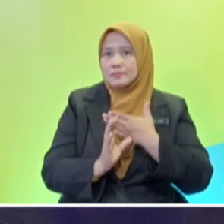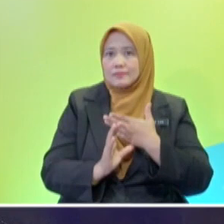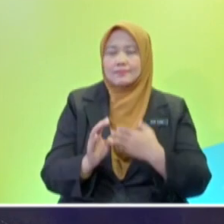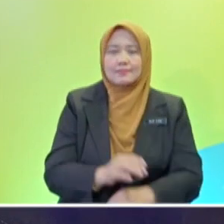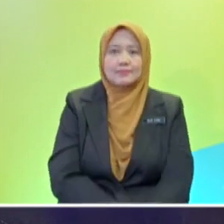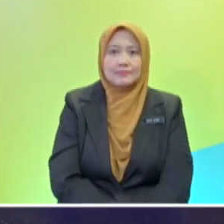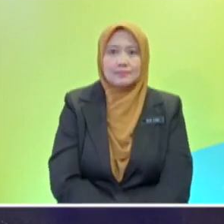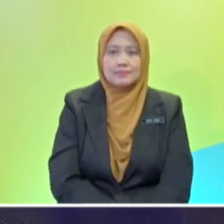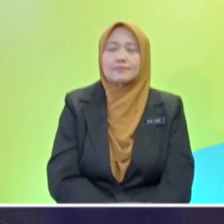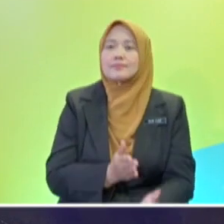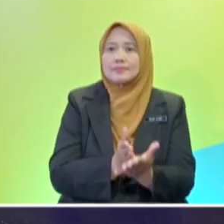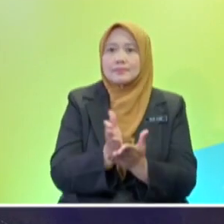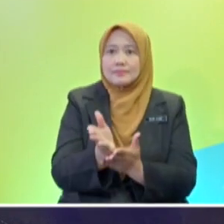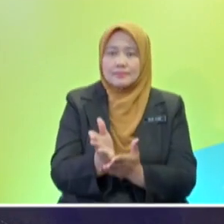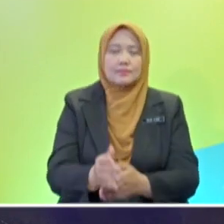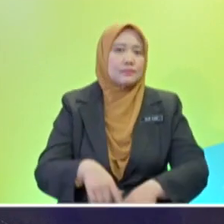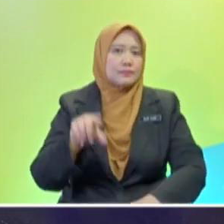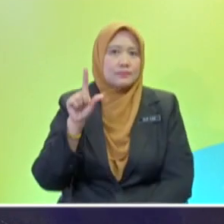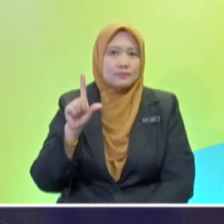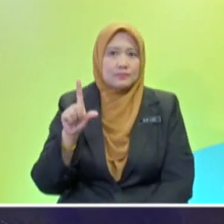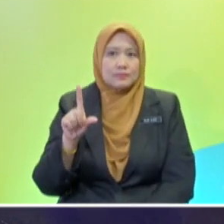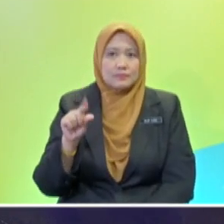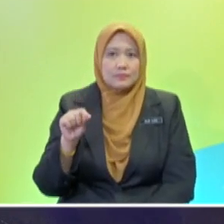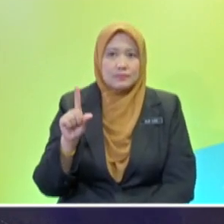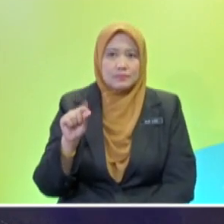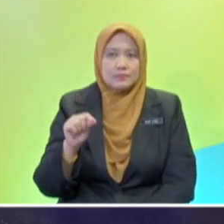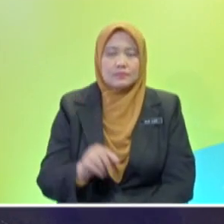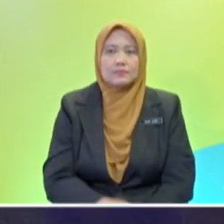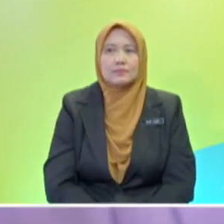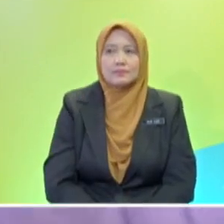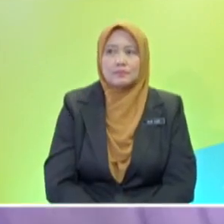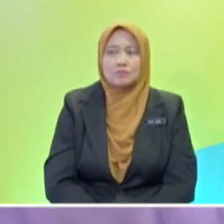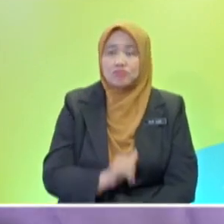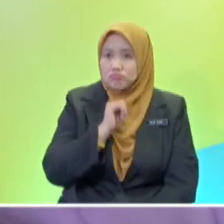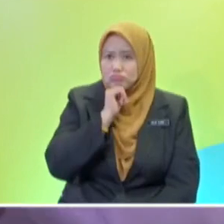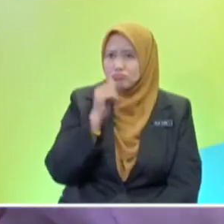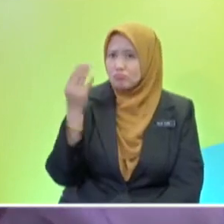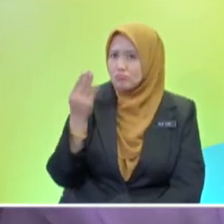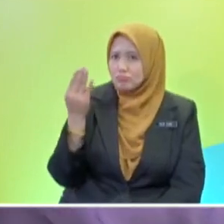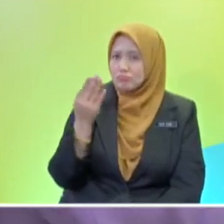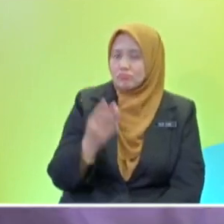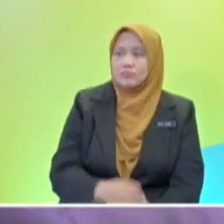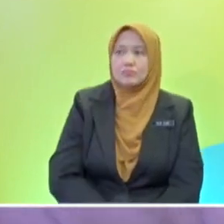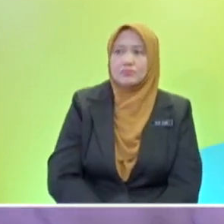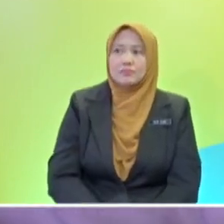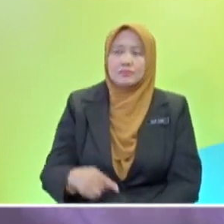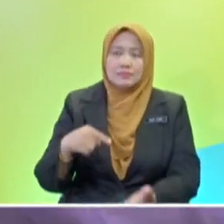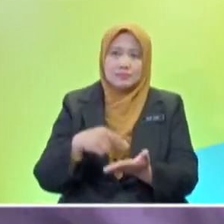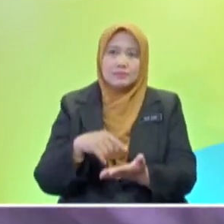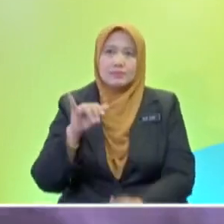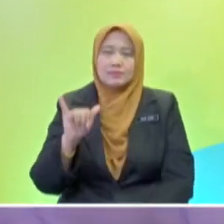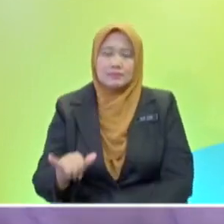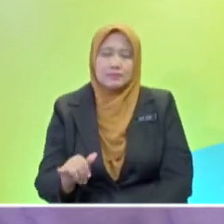kita pelukan Gom Oke kita perlu gunakan gam yang biasa tuh gaming ini cepat